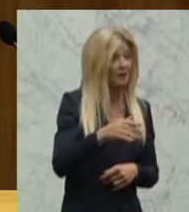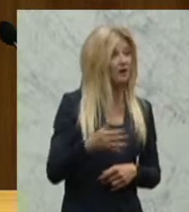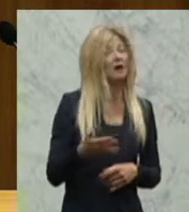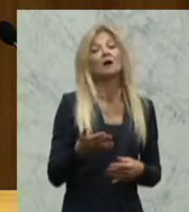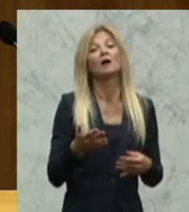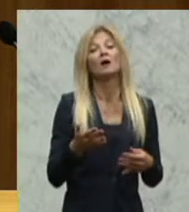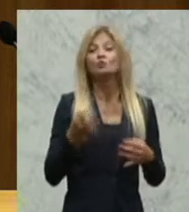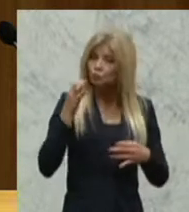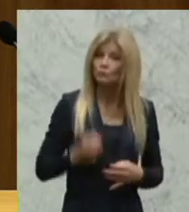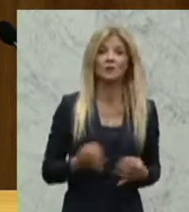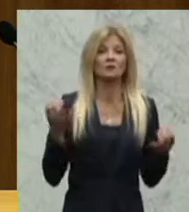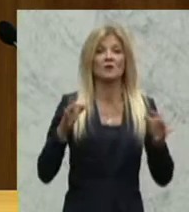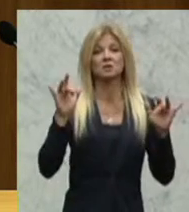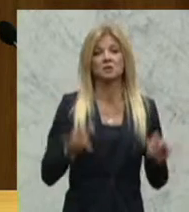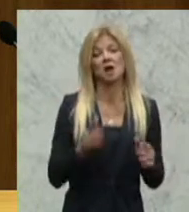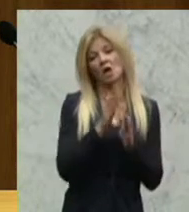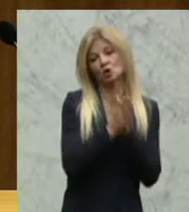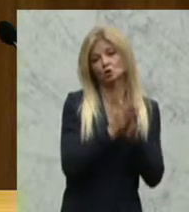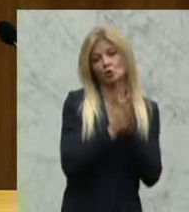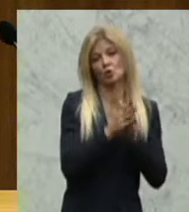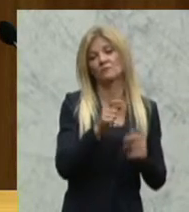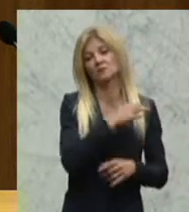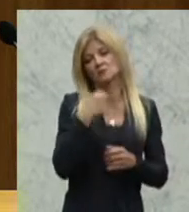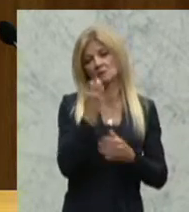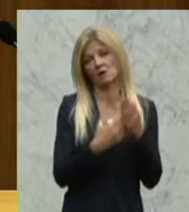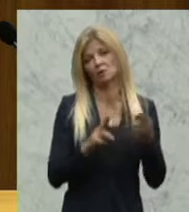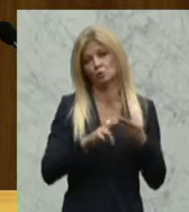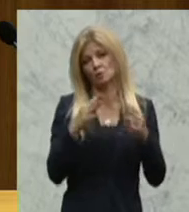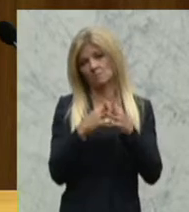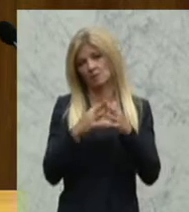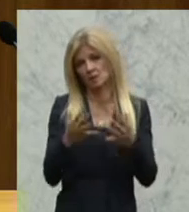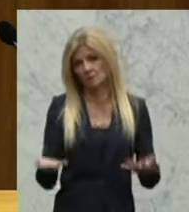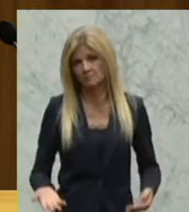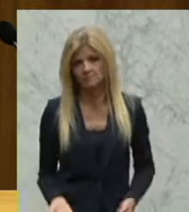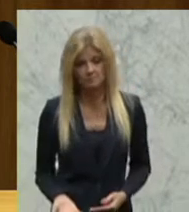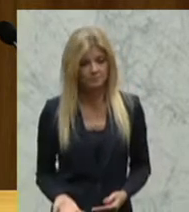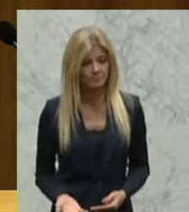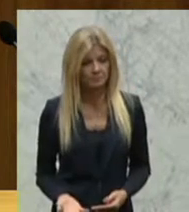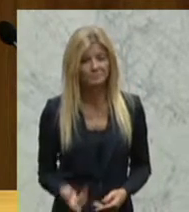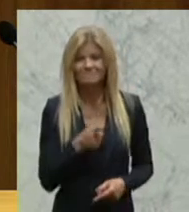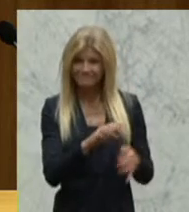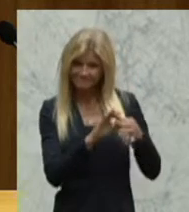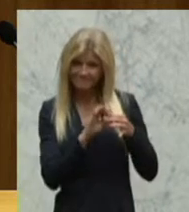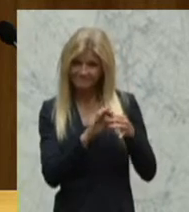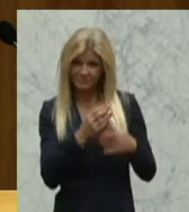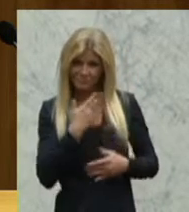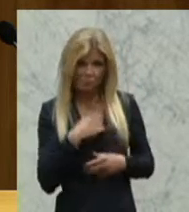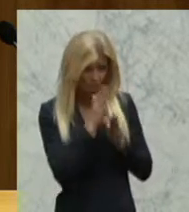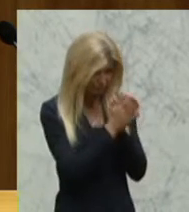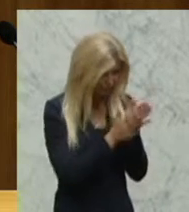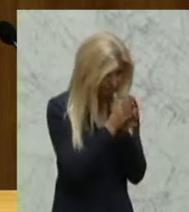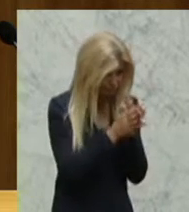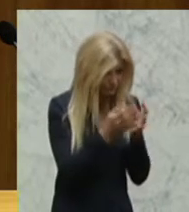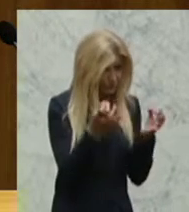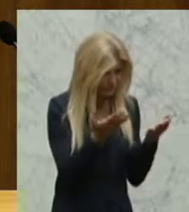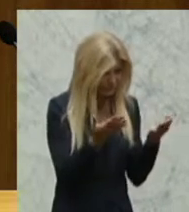den Kindergärten und Krippen hoch zufrieden. Und ich möchte Sie in diesem Zusammenhang durchaus ersuchen, die Situation